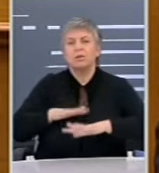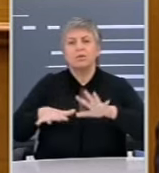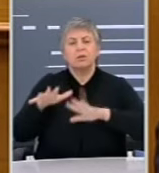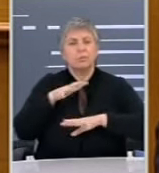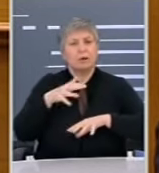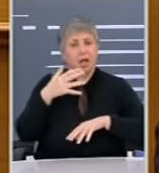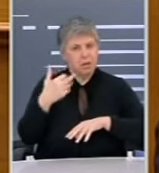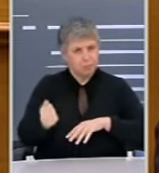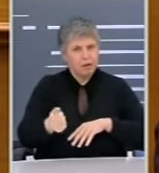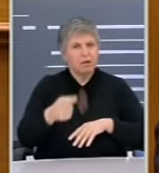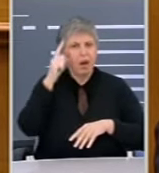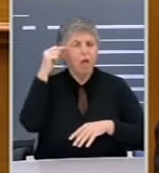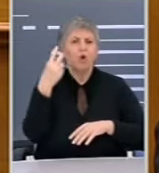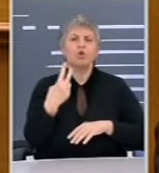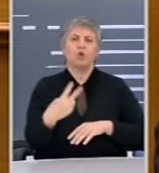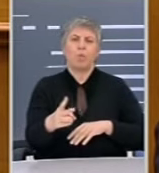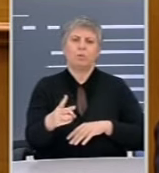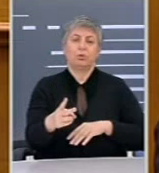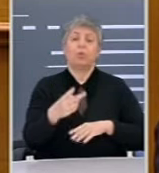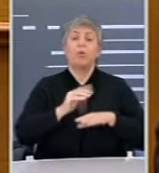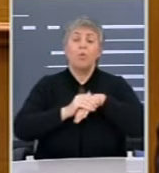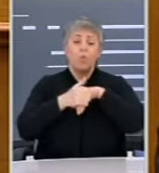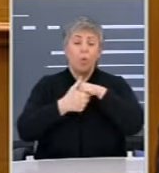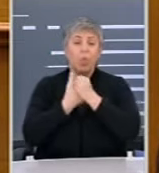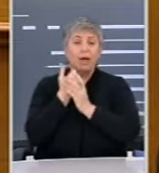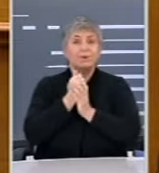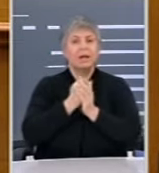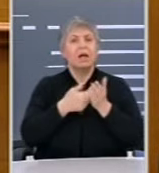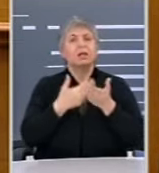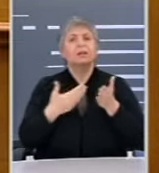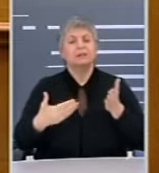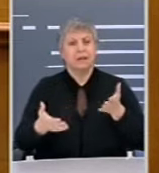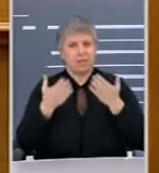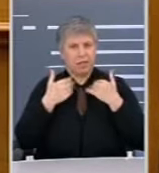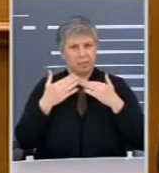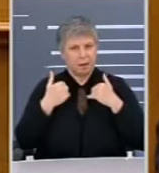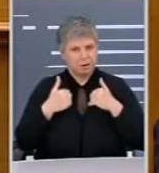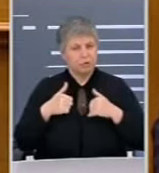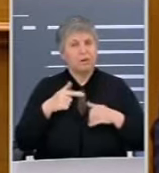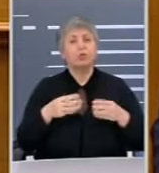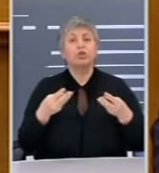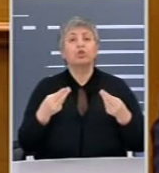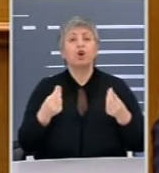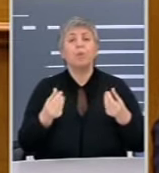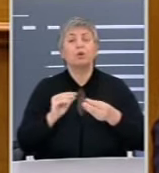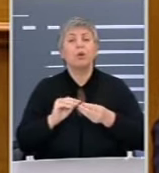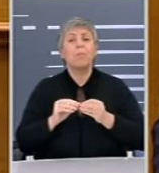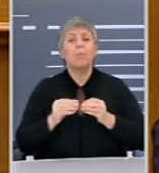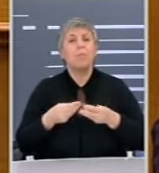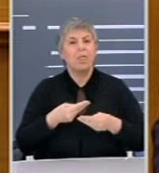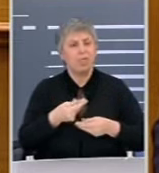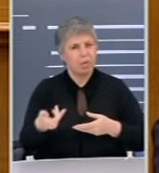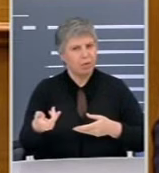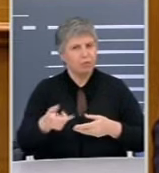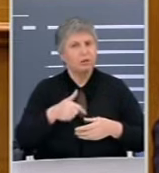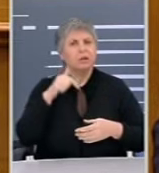το πραγματικό μέγεθος της διαφθοράς και εξηγώ με βάση τη μεθοδολογία της έρευνας η πρόσφατη αποκάλυψη